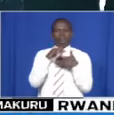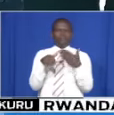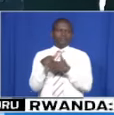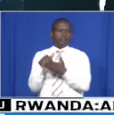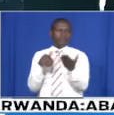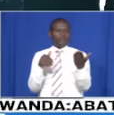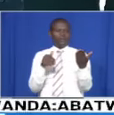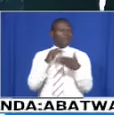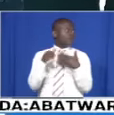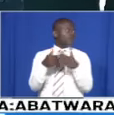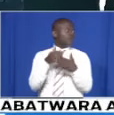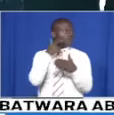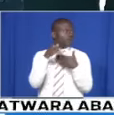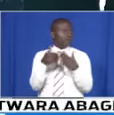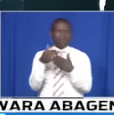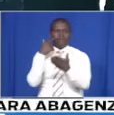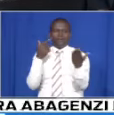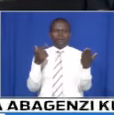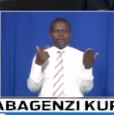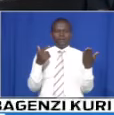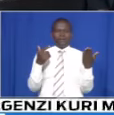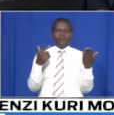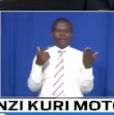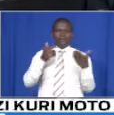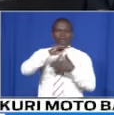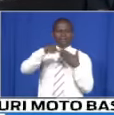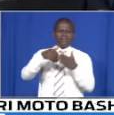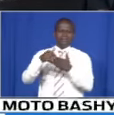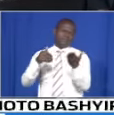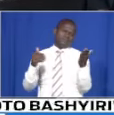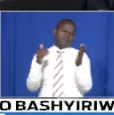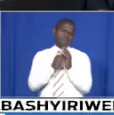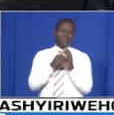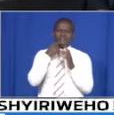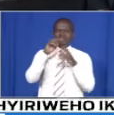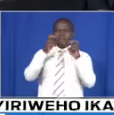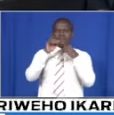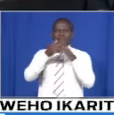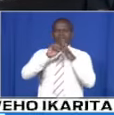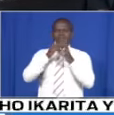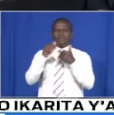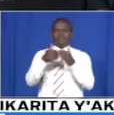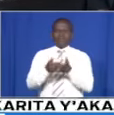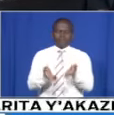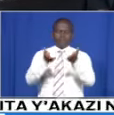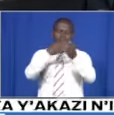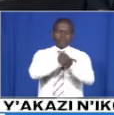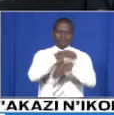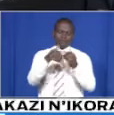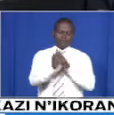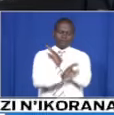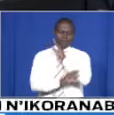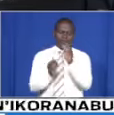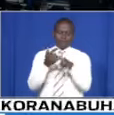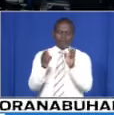zibegereye. Ubwo yatangizaga ibikorwa by'uru ruganda, Perezida wa Repubulika Paul Kagame yavuze ko kurutangiza bizazamura ubukungu bw'igihugu, ariko